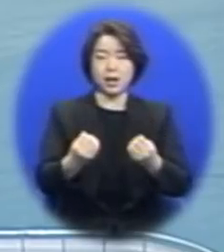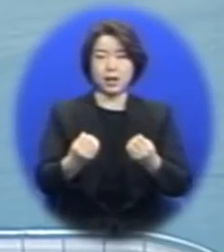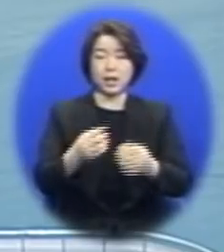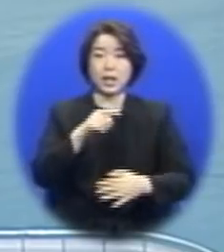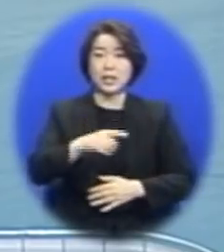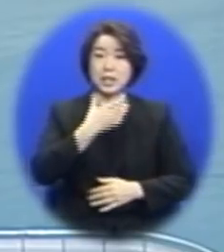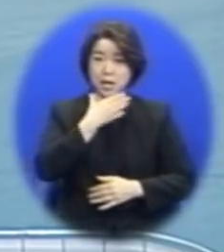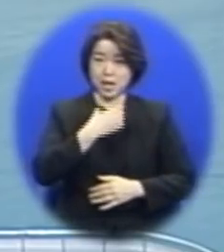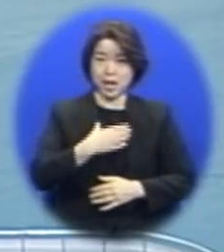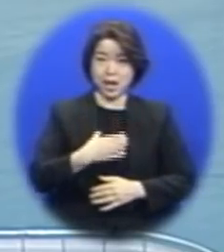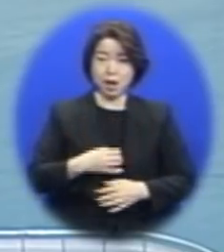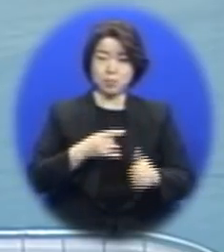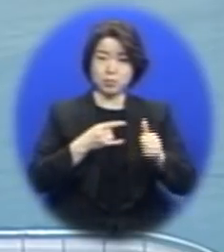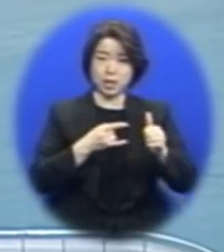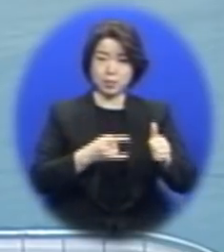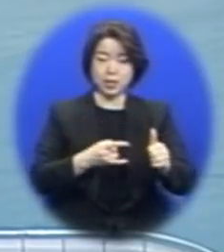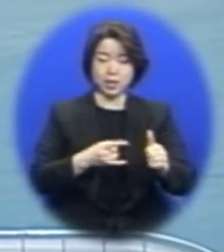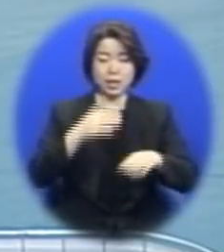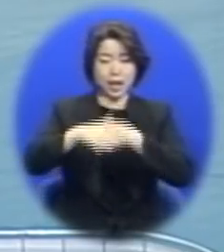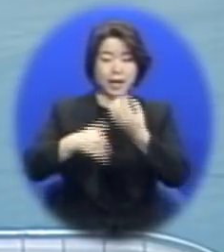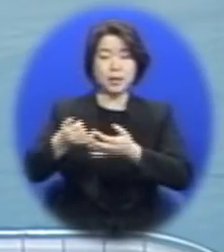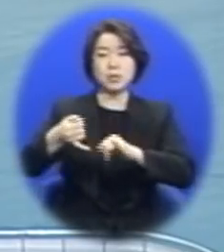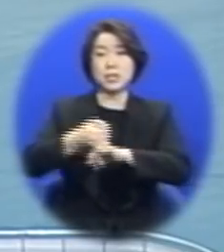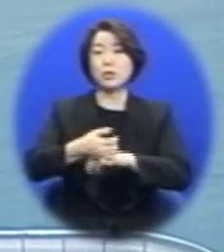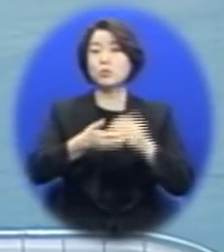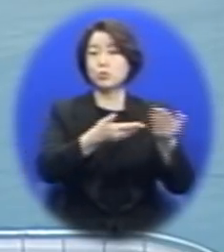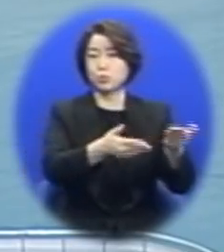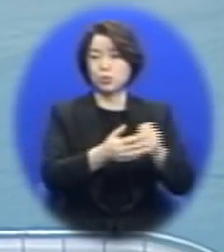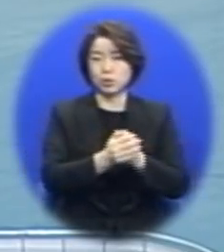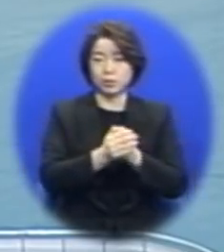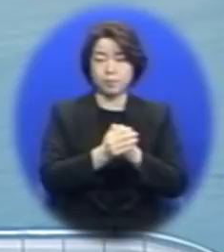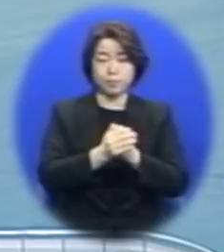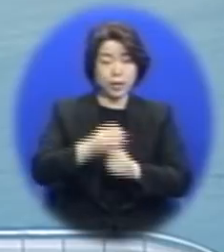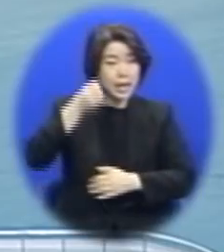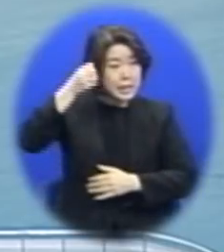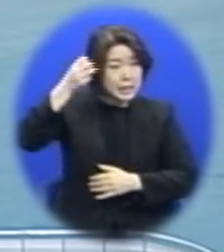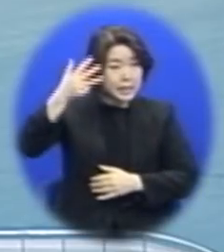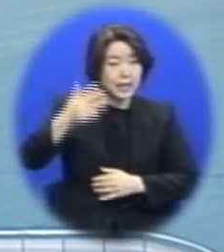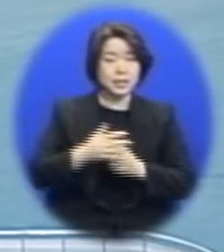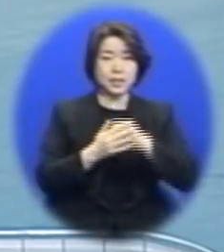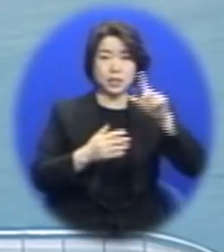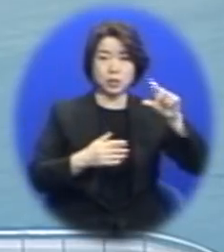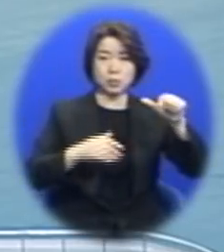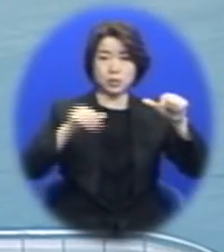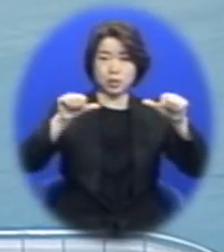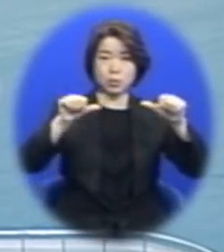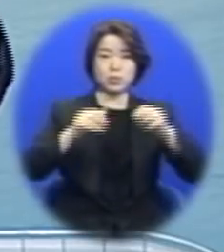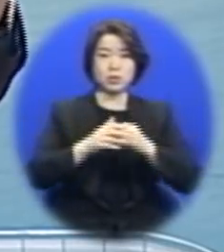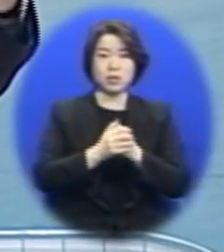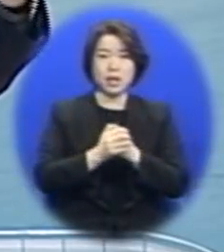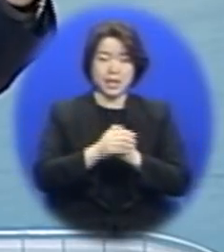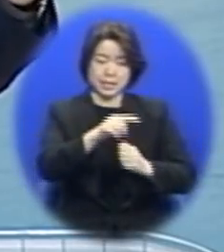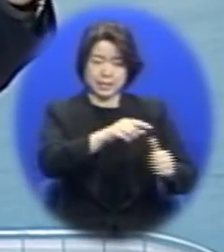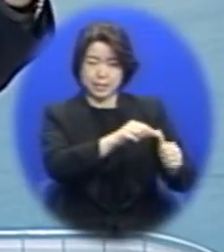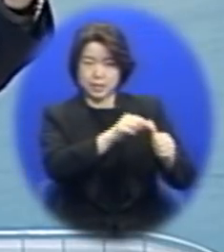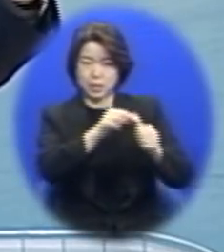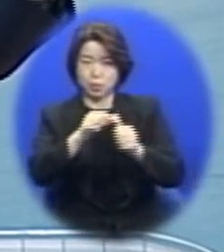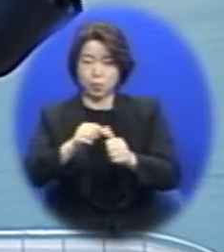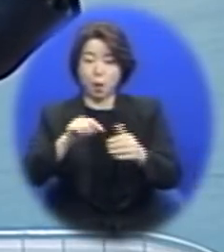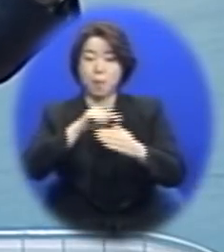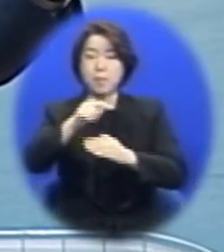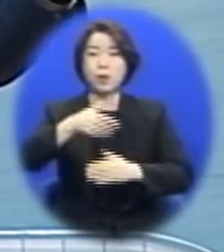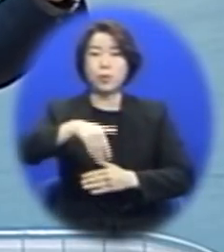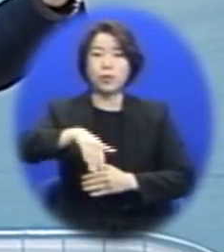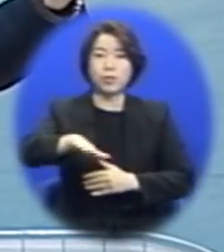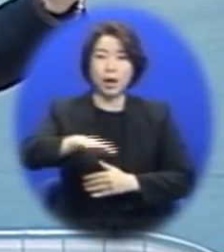이것은 아브라함에게 하나님이 약속하신 것입니다. 창세기 15장 5절에 그를 이끌고 밖으로 나가 이르시되 하늘을 우러러